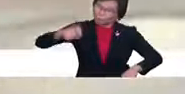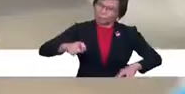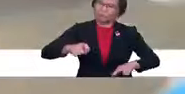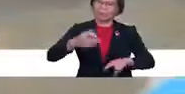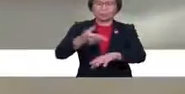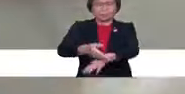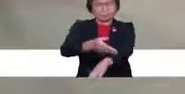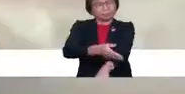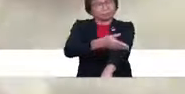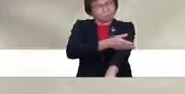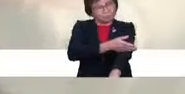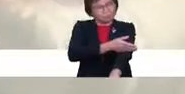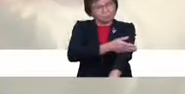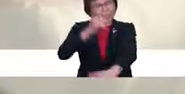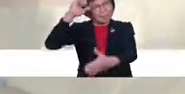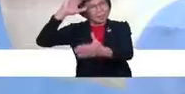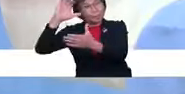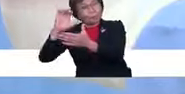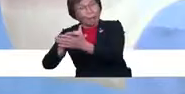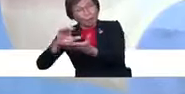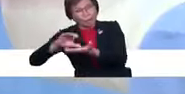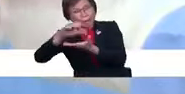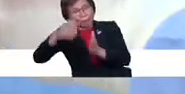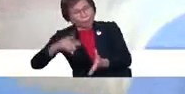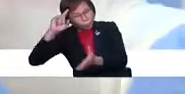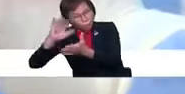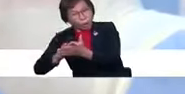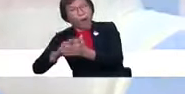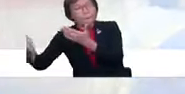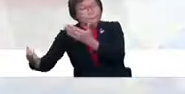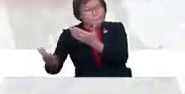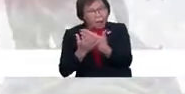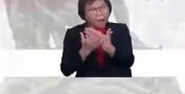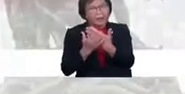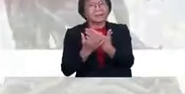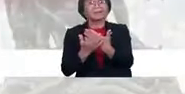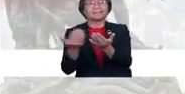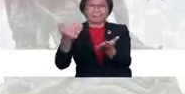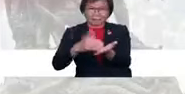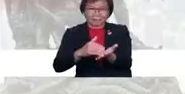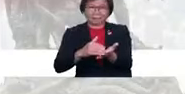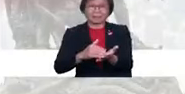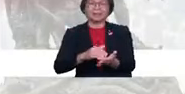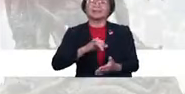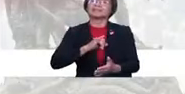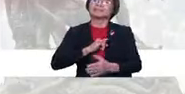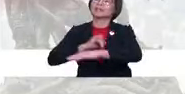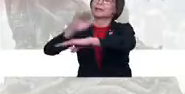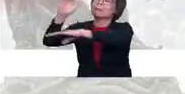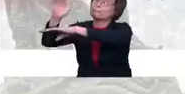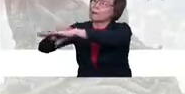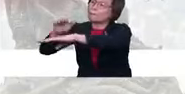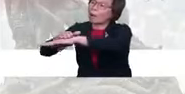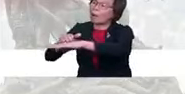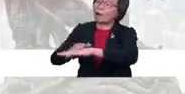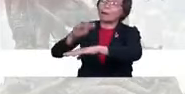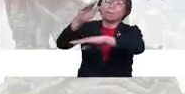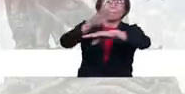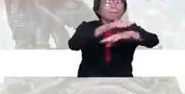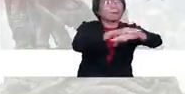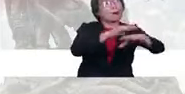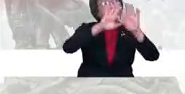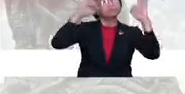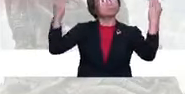ditingkatkan keyakinan pelabur harus dikembalikan oleh itu saya ingin menyuruh kepada keluarga